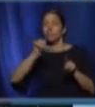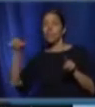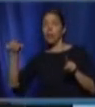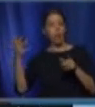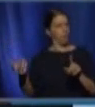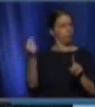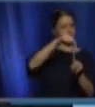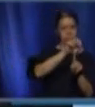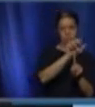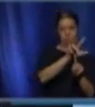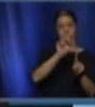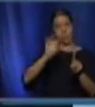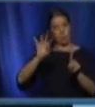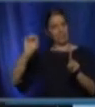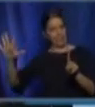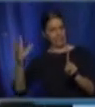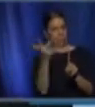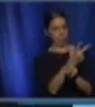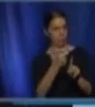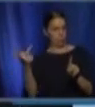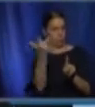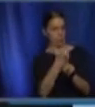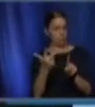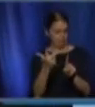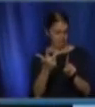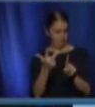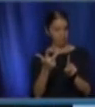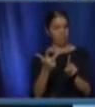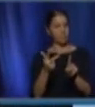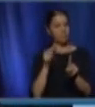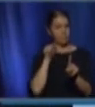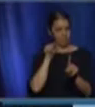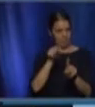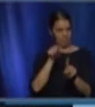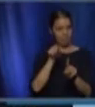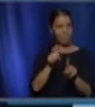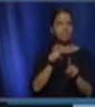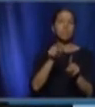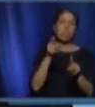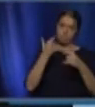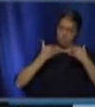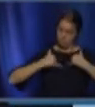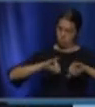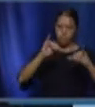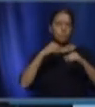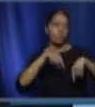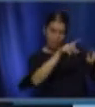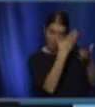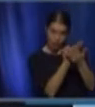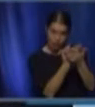une journée, là, à distance.